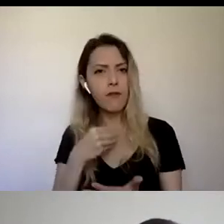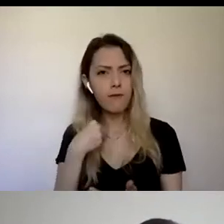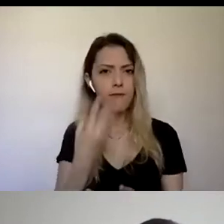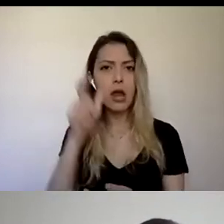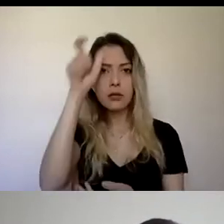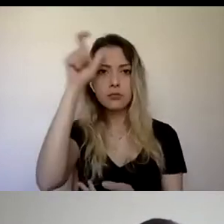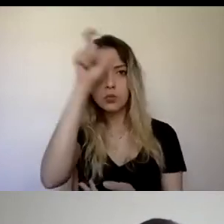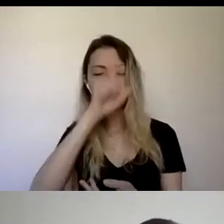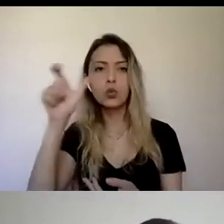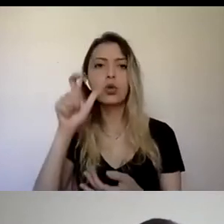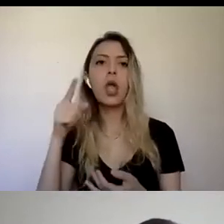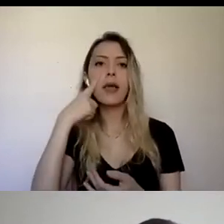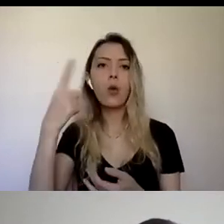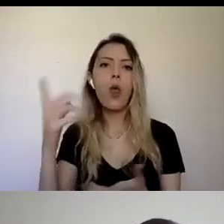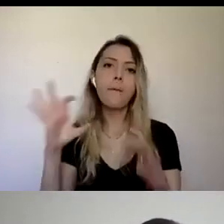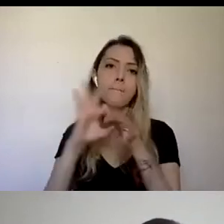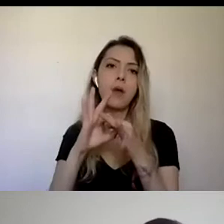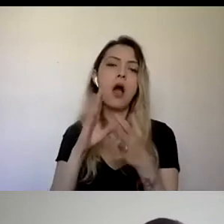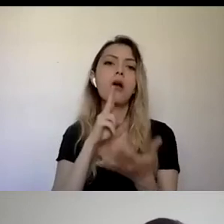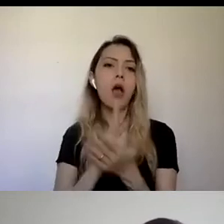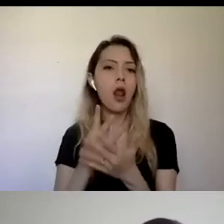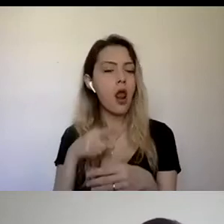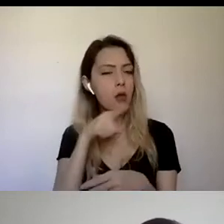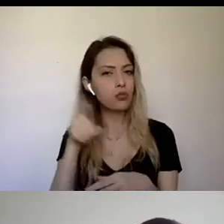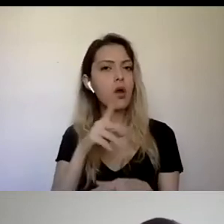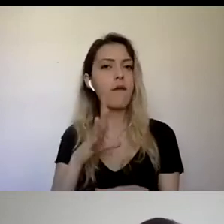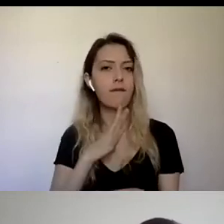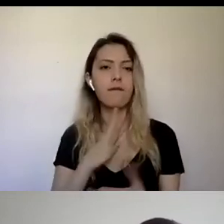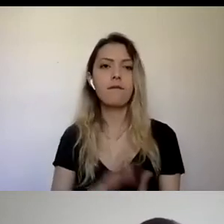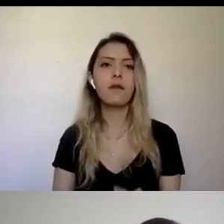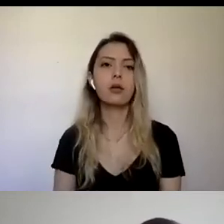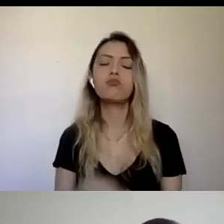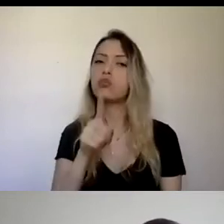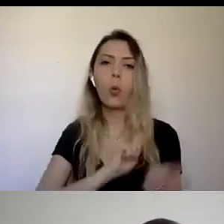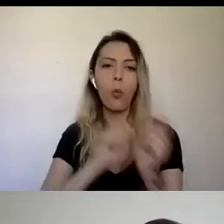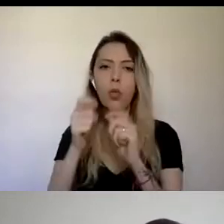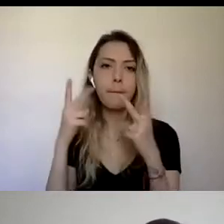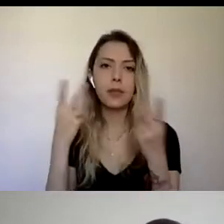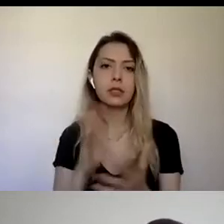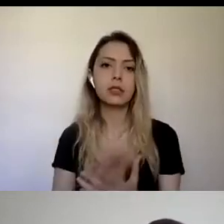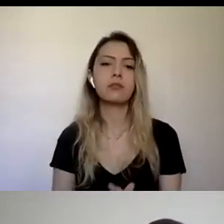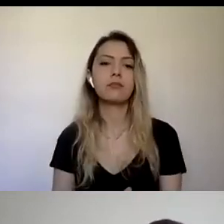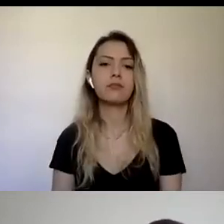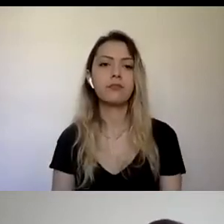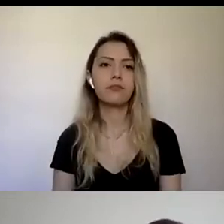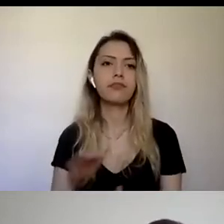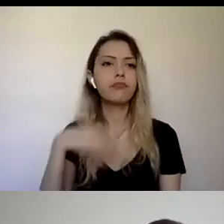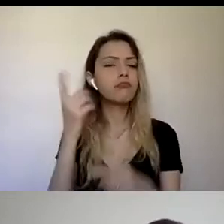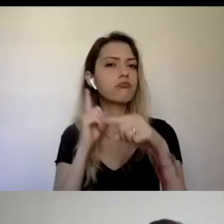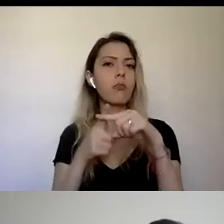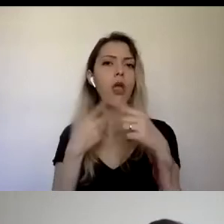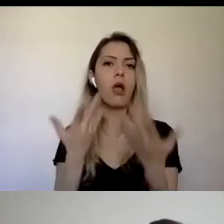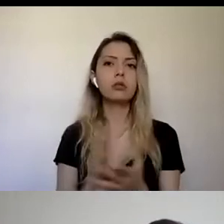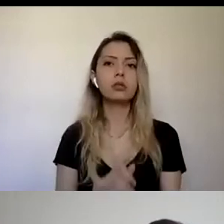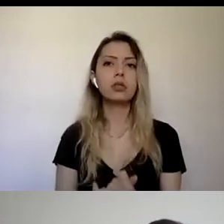değişik veri tabanlarında bulunmakta. Bu veri tabanlarını da kullanabilirsiniz. Yine benzer aslında veri tabanları